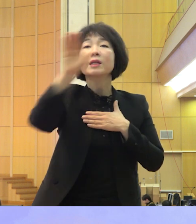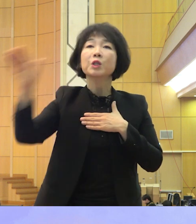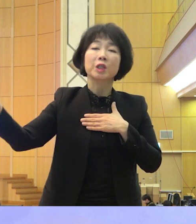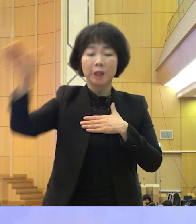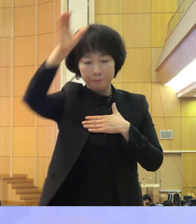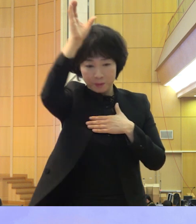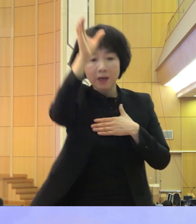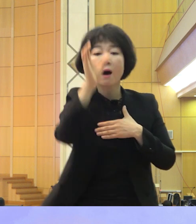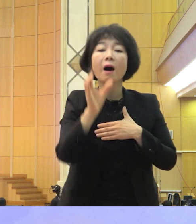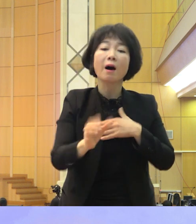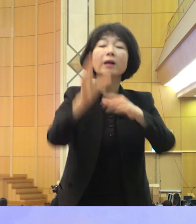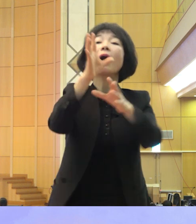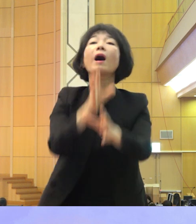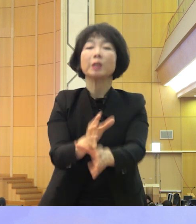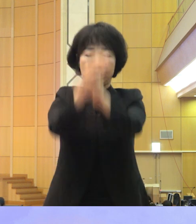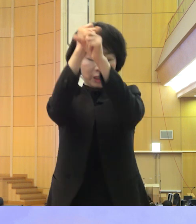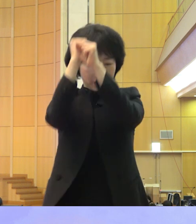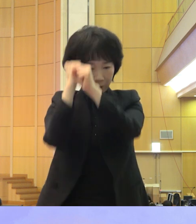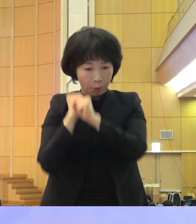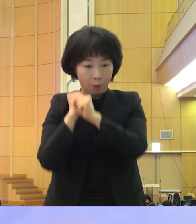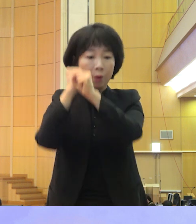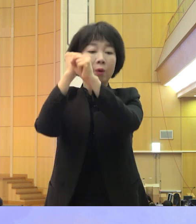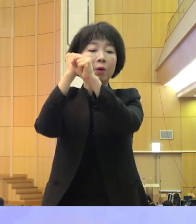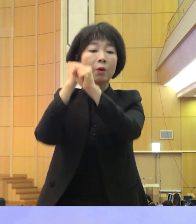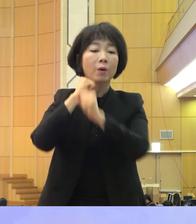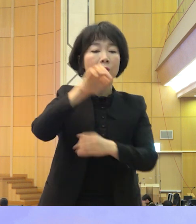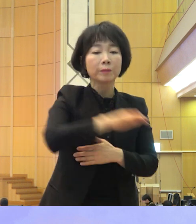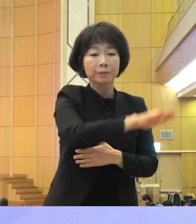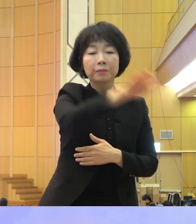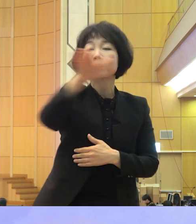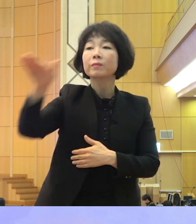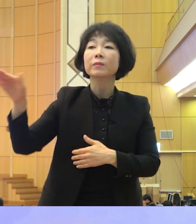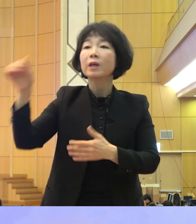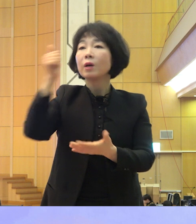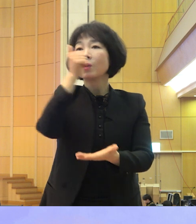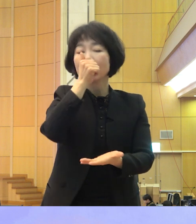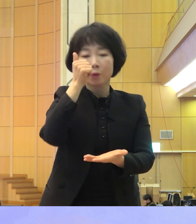박수 치면서 십자가 지고